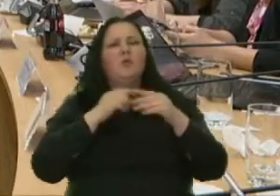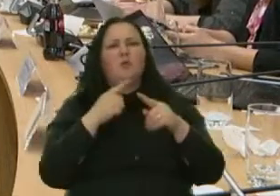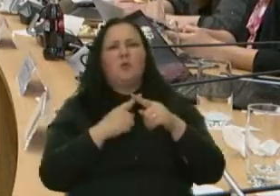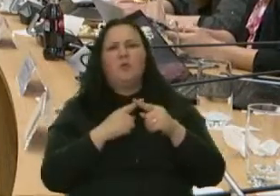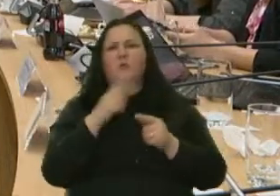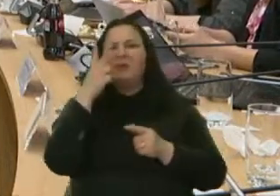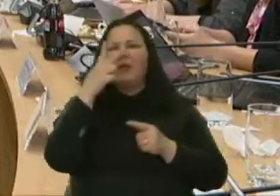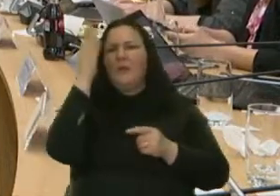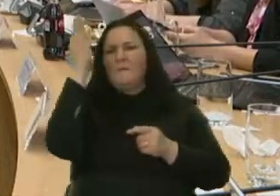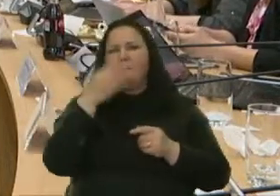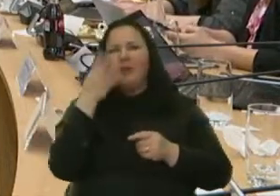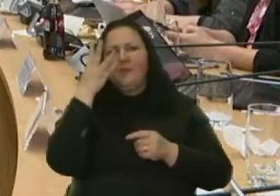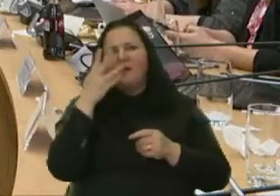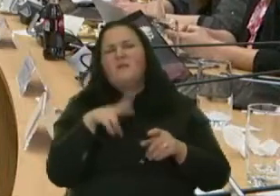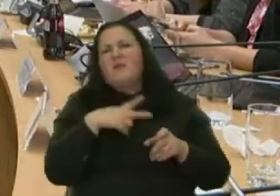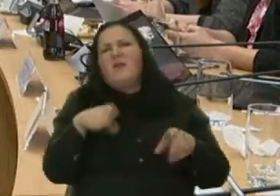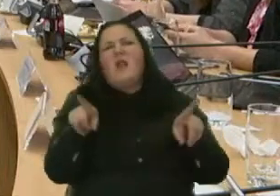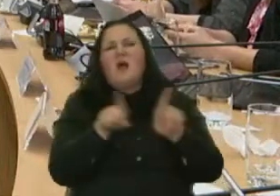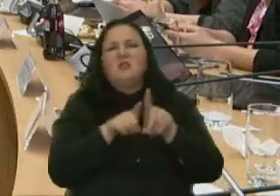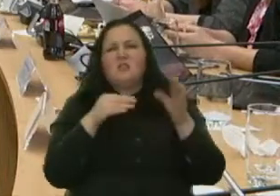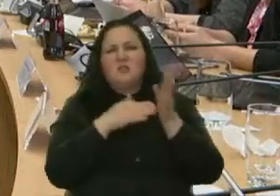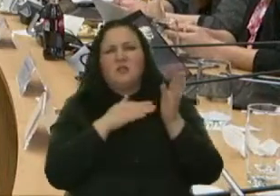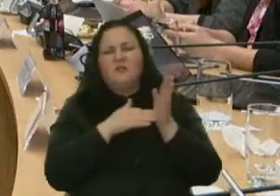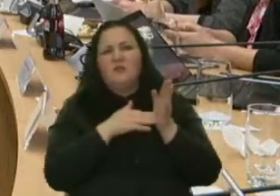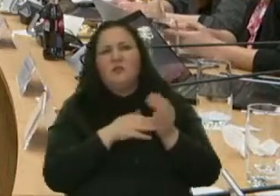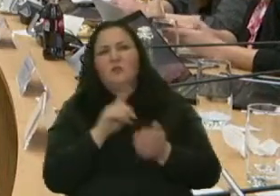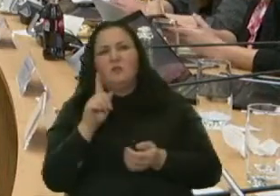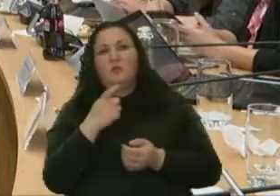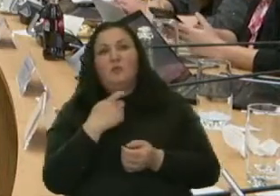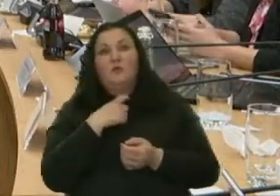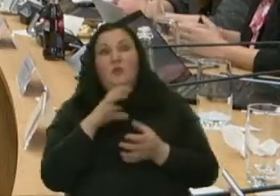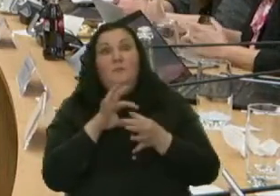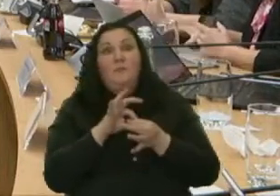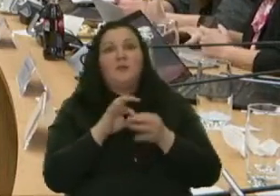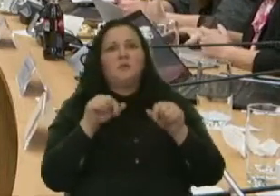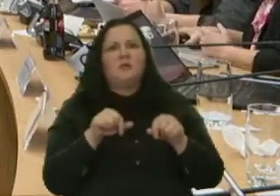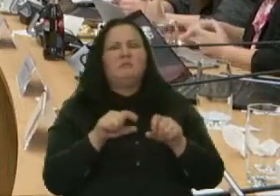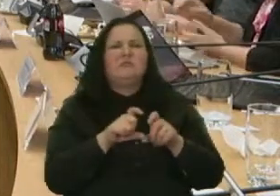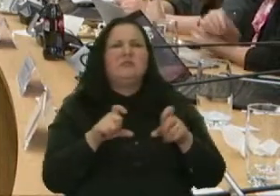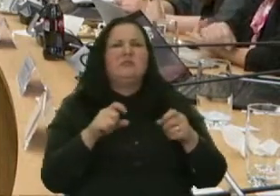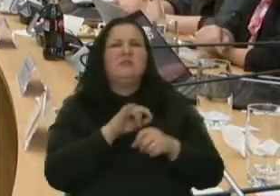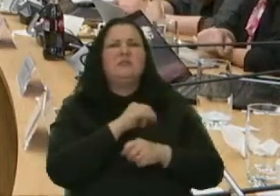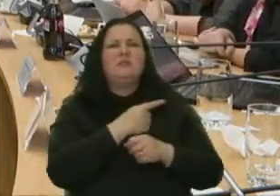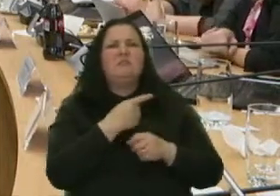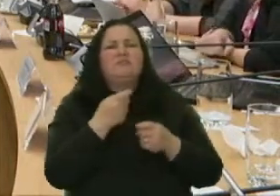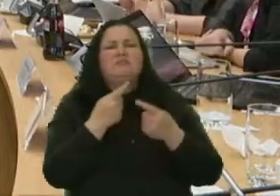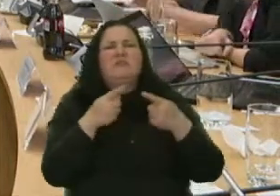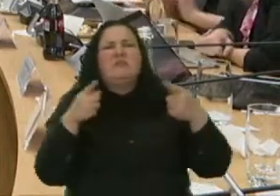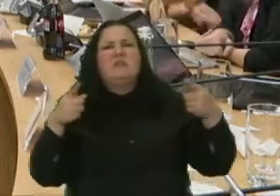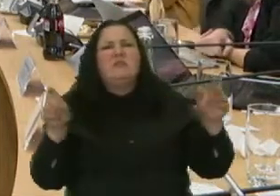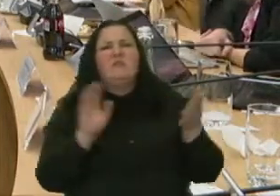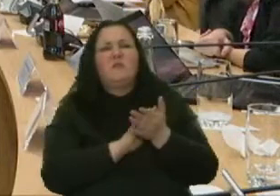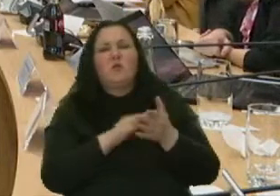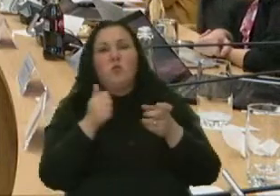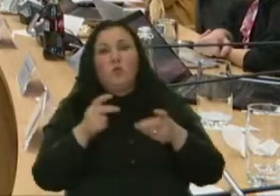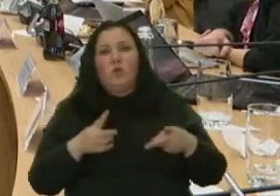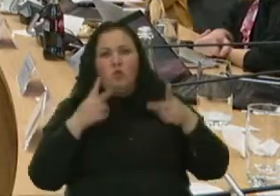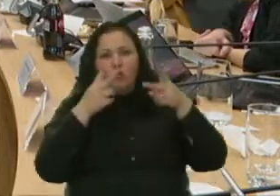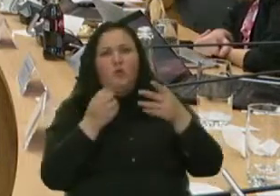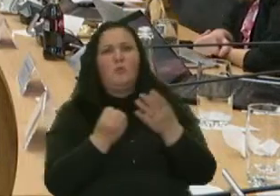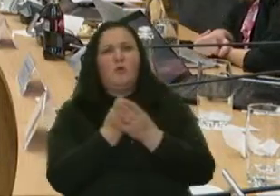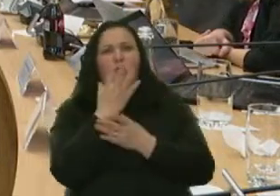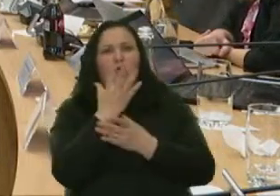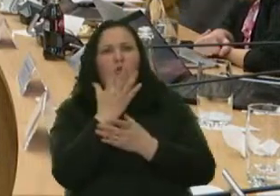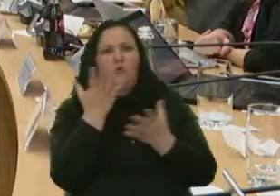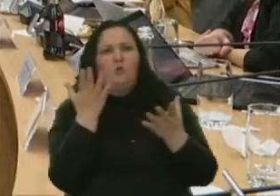trei pătrund ca fiind aceleași nevoi nu pot fi prinse astăzi din varii motive adică un drum nou de legătură când Eu am